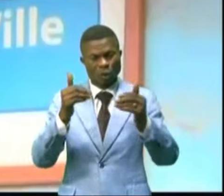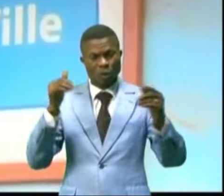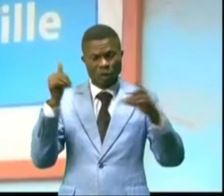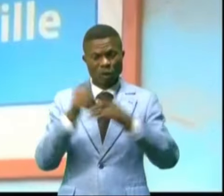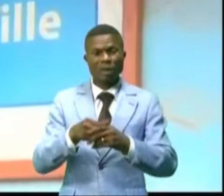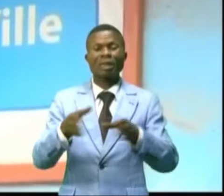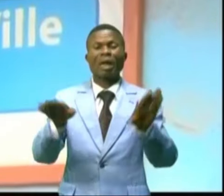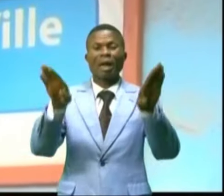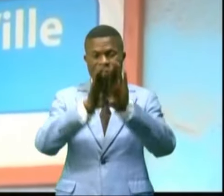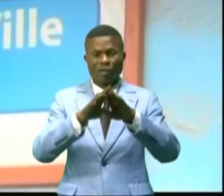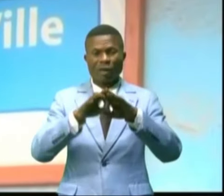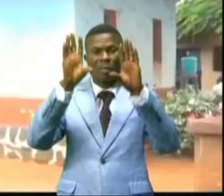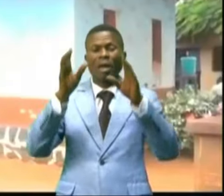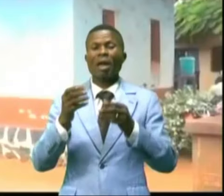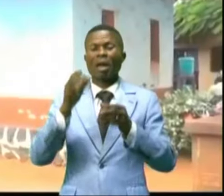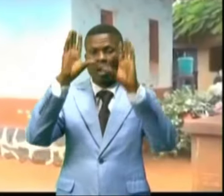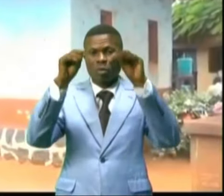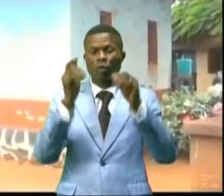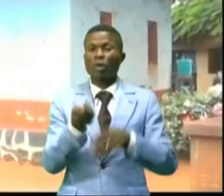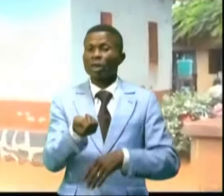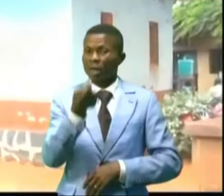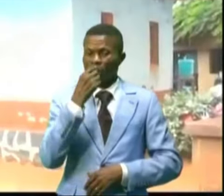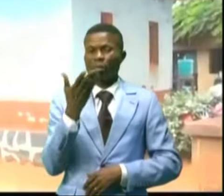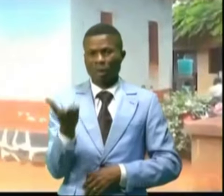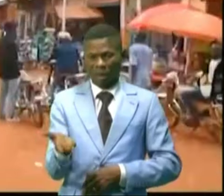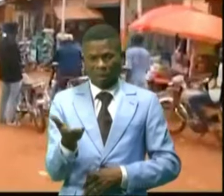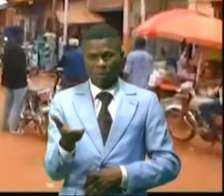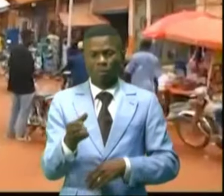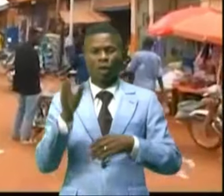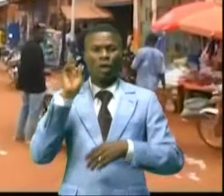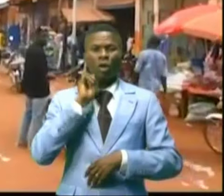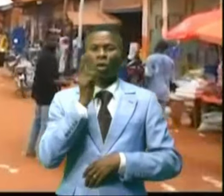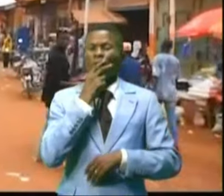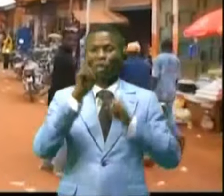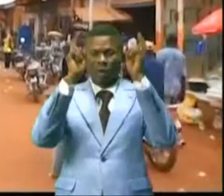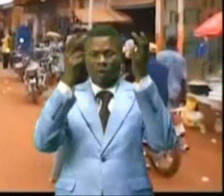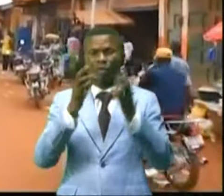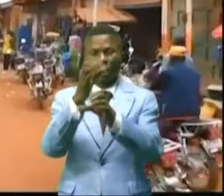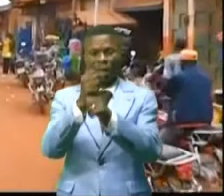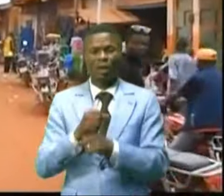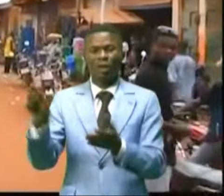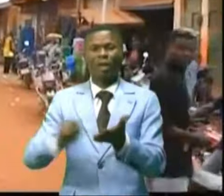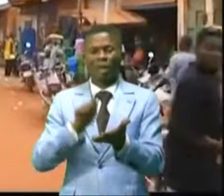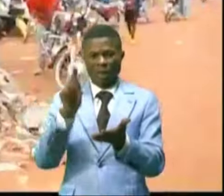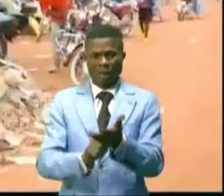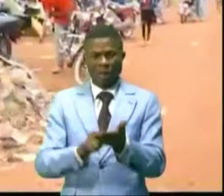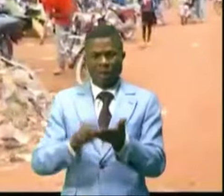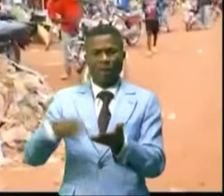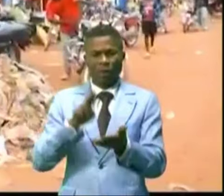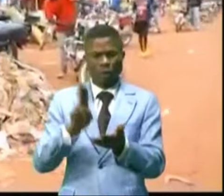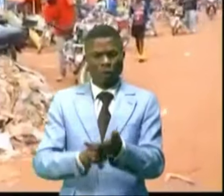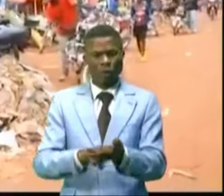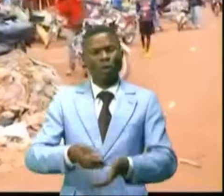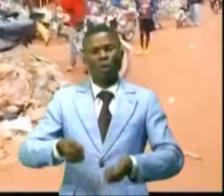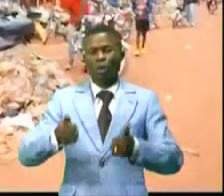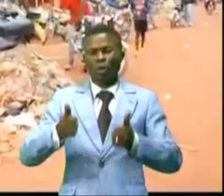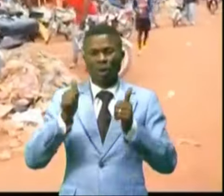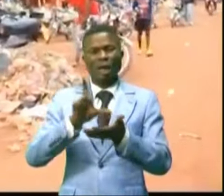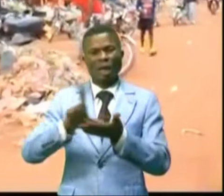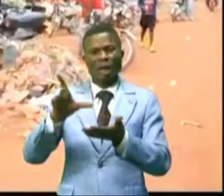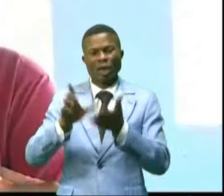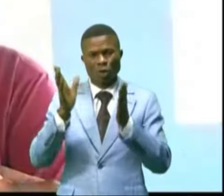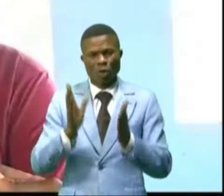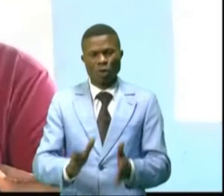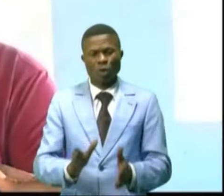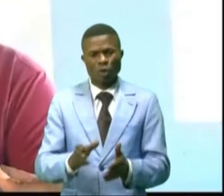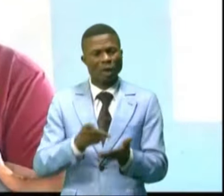La réponse du berger à la bergère, l'hôtel de ville doit percevoir la taxe, signe et persiste son locataire Guillaume Lola.